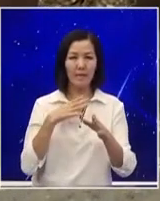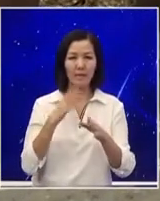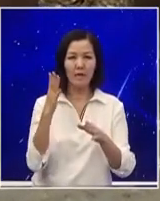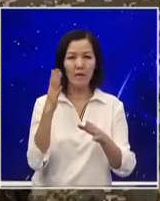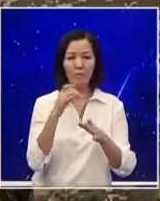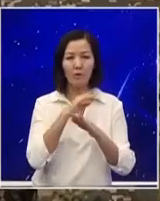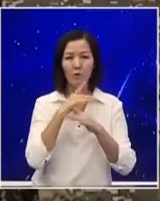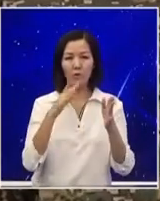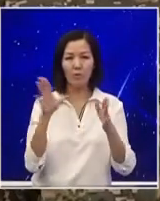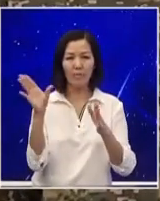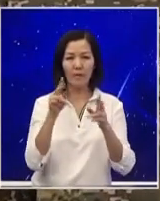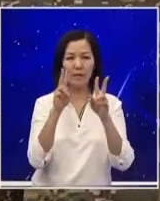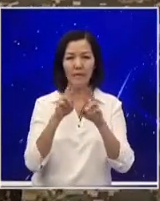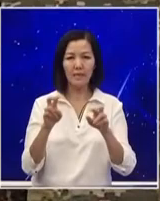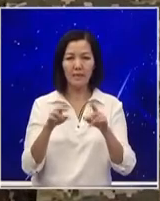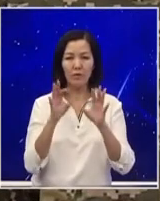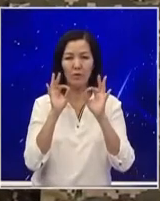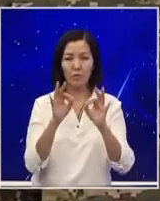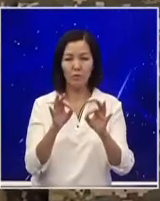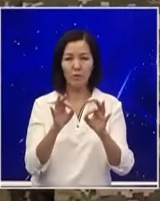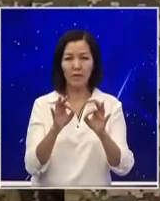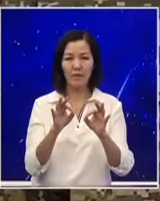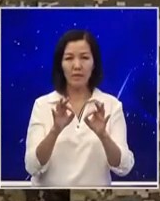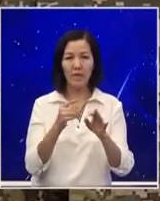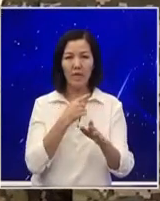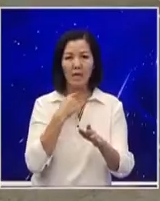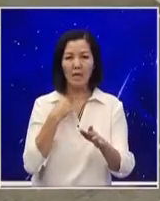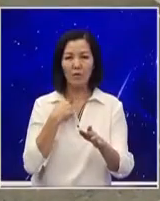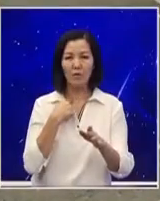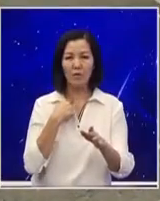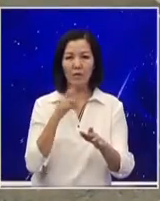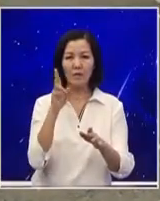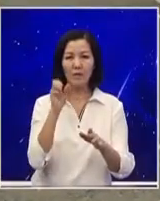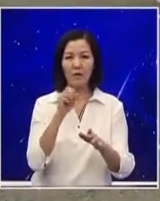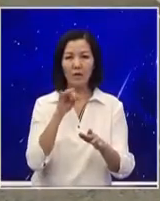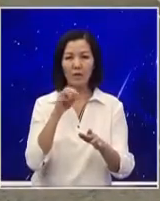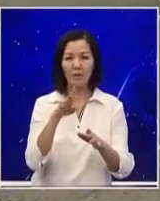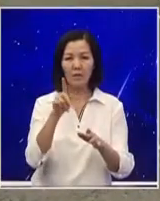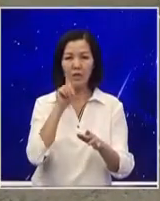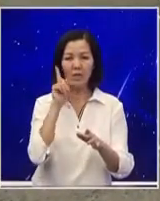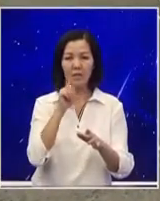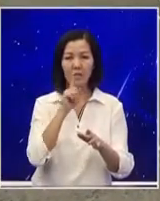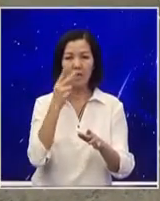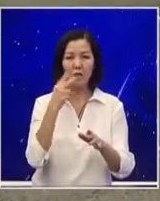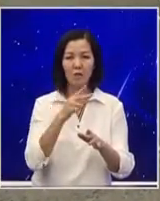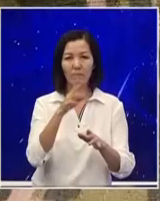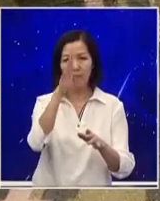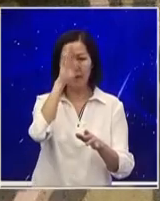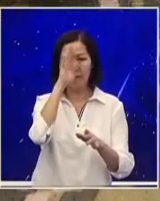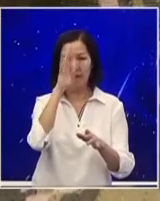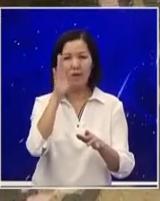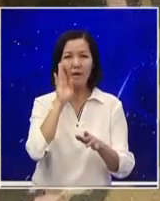500-ден көбі барлық тексеруден сүрінбей өткен. Арасында талдықорғанды қажет есімбекте бар. Жасы 20-да. Атанамның